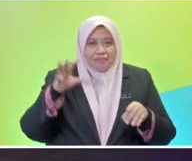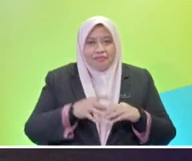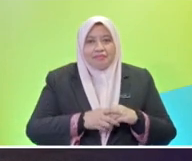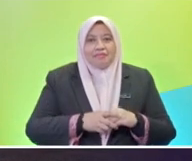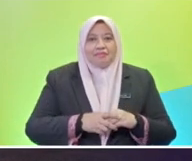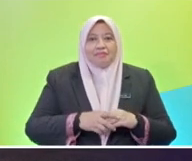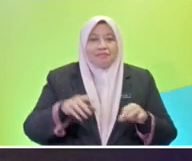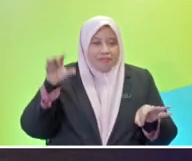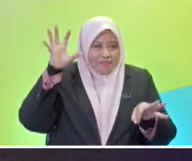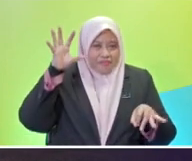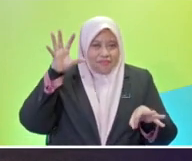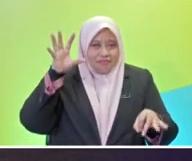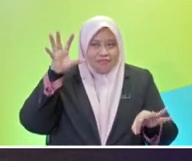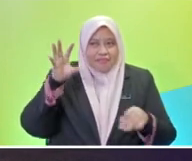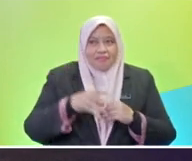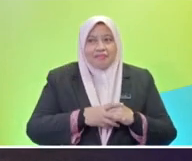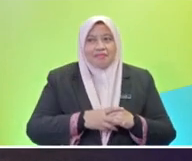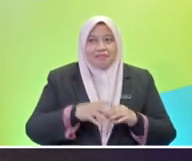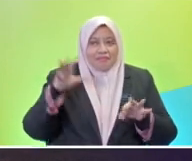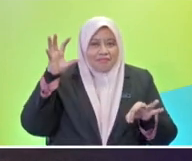ingat? Fotosintesis.